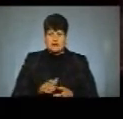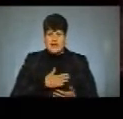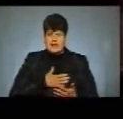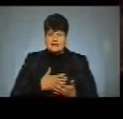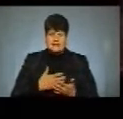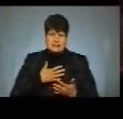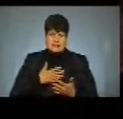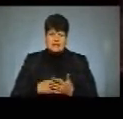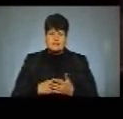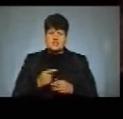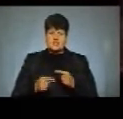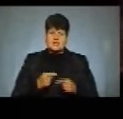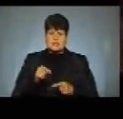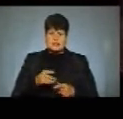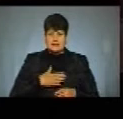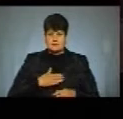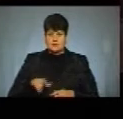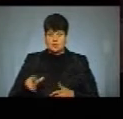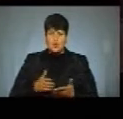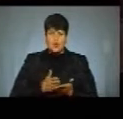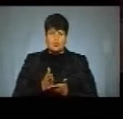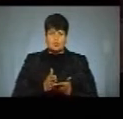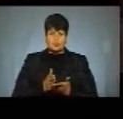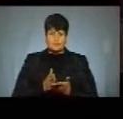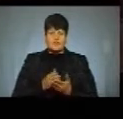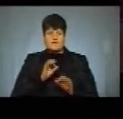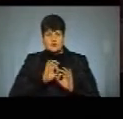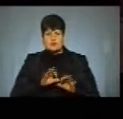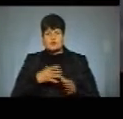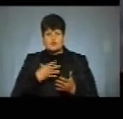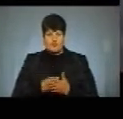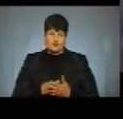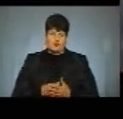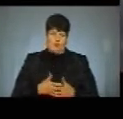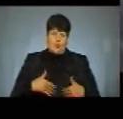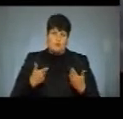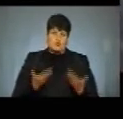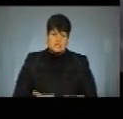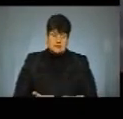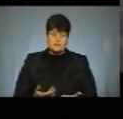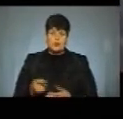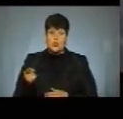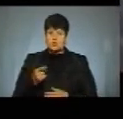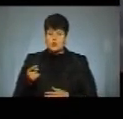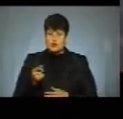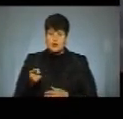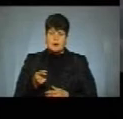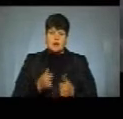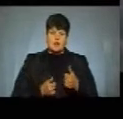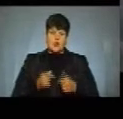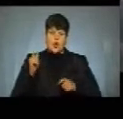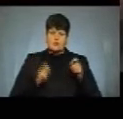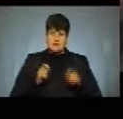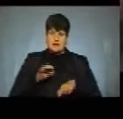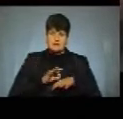і через які саме наші мешканці висловлюють свої точки зору, свої пропозиції. У Тернополі конференція «Файне IT»